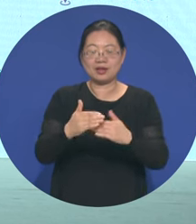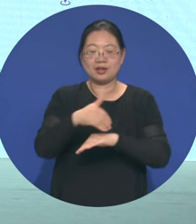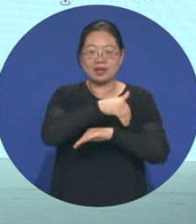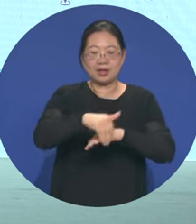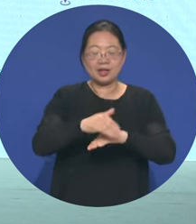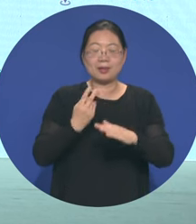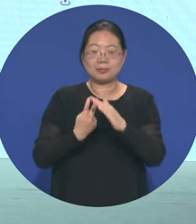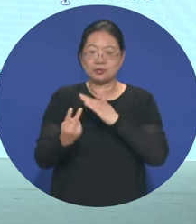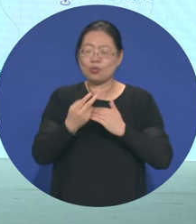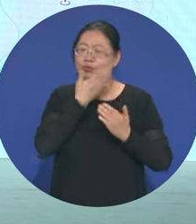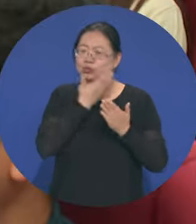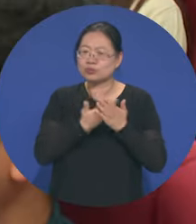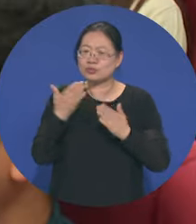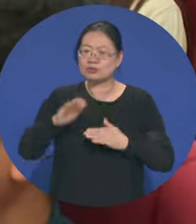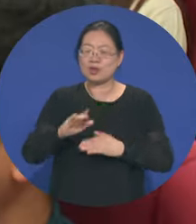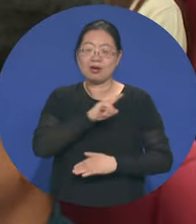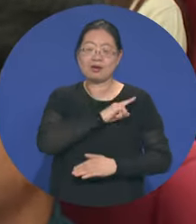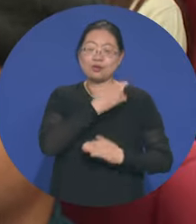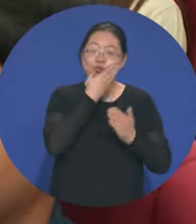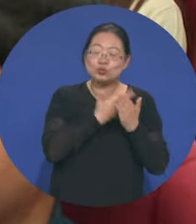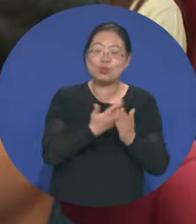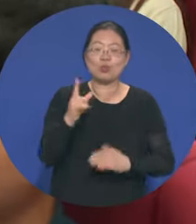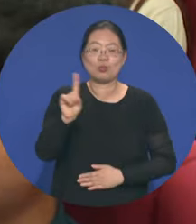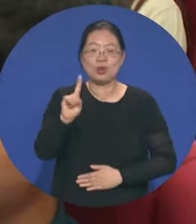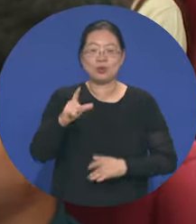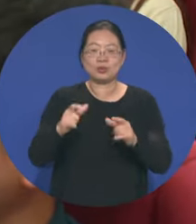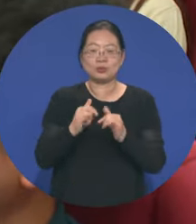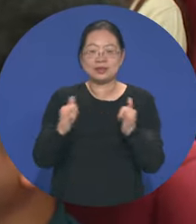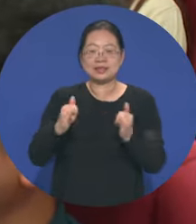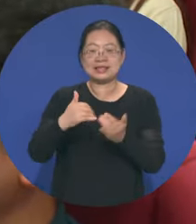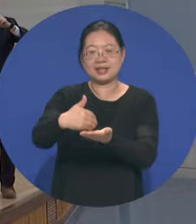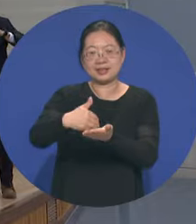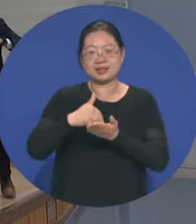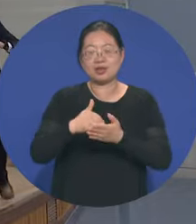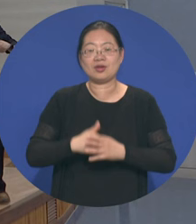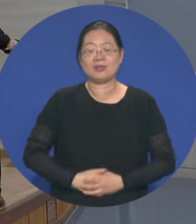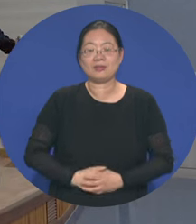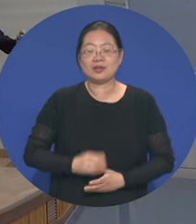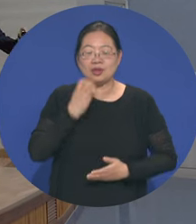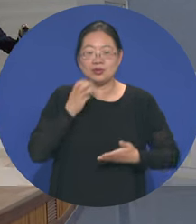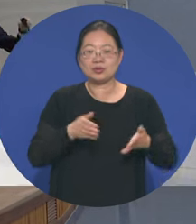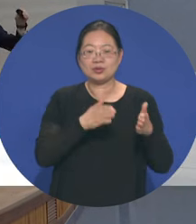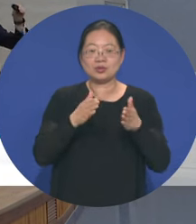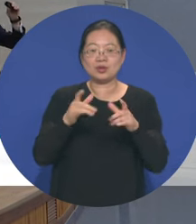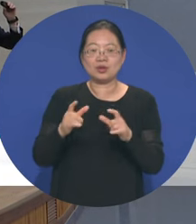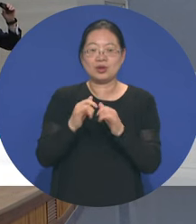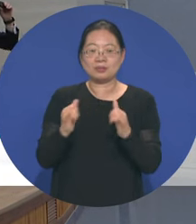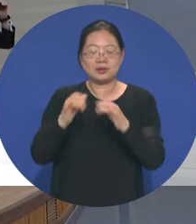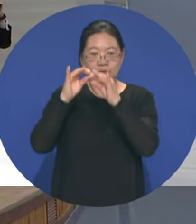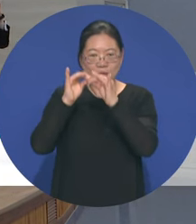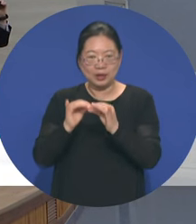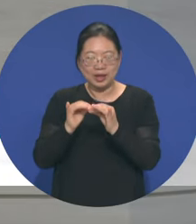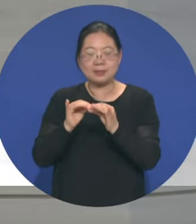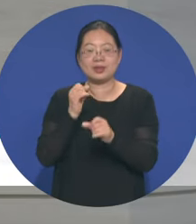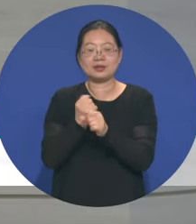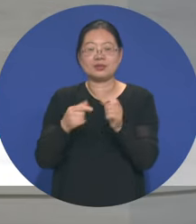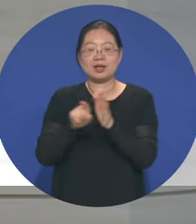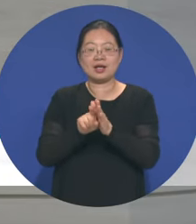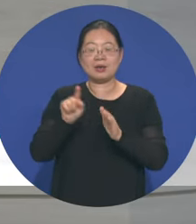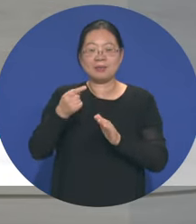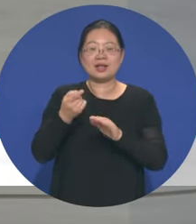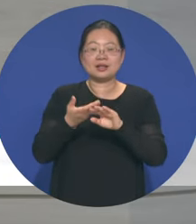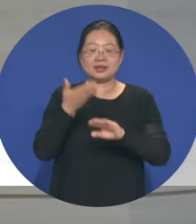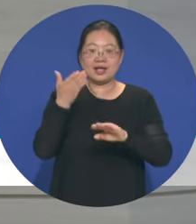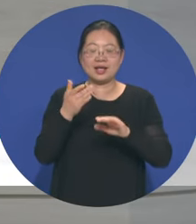계획과 비전도 중요하지만 가장 중요한 것은 도민들 의견입니다. 경기도는 도민 공감대 형성을 위해 100여 차례